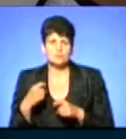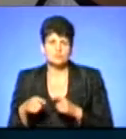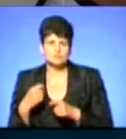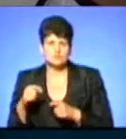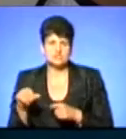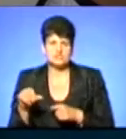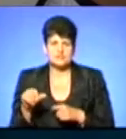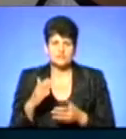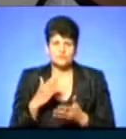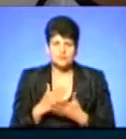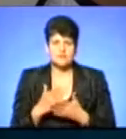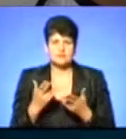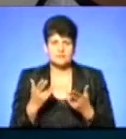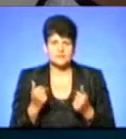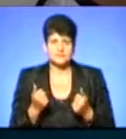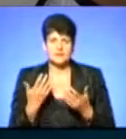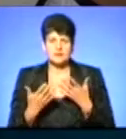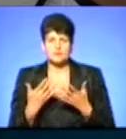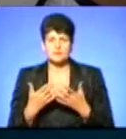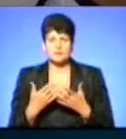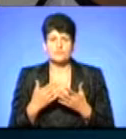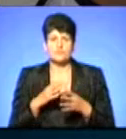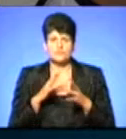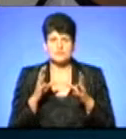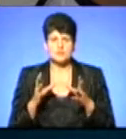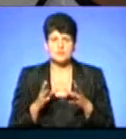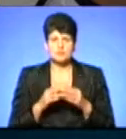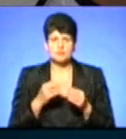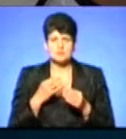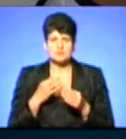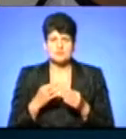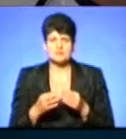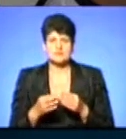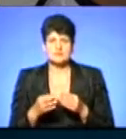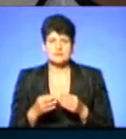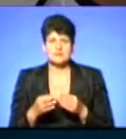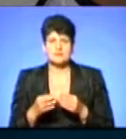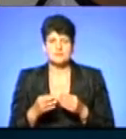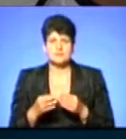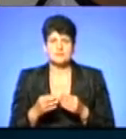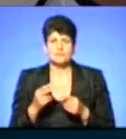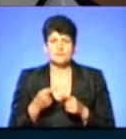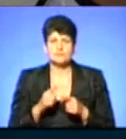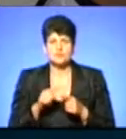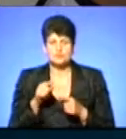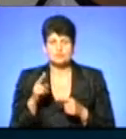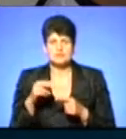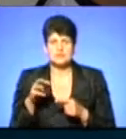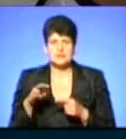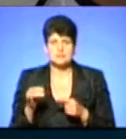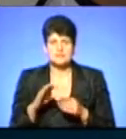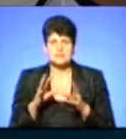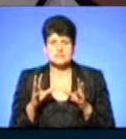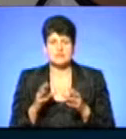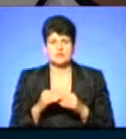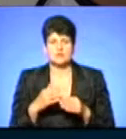такими речами гостре. Але якщо взяти в цілому, хронічне дихання тих виторів цього диму, воно є шкідливо загальним для організму,